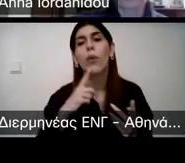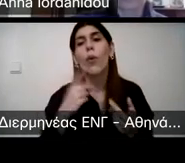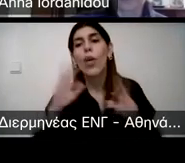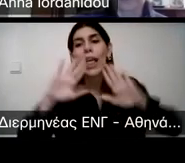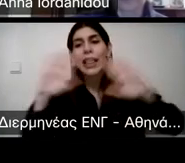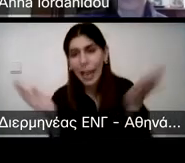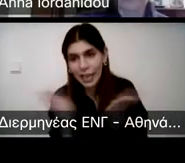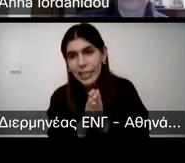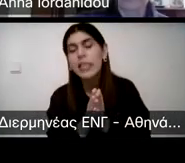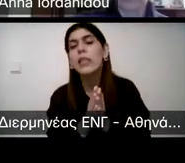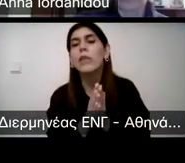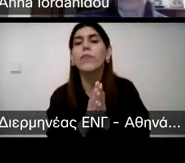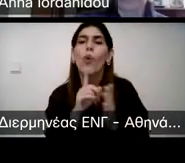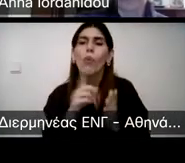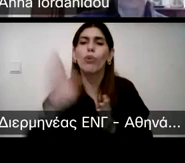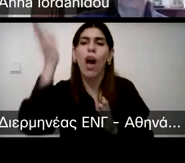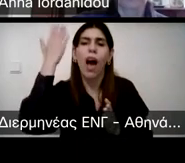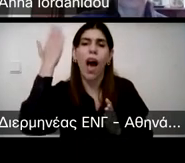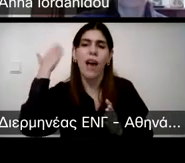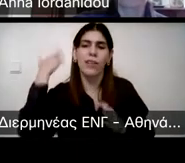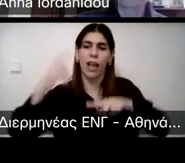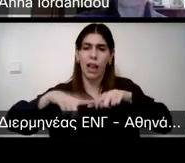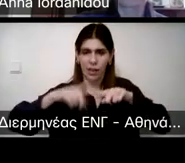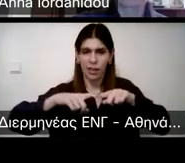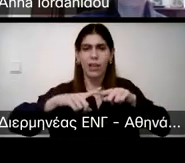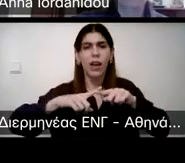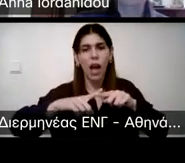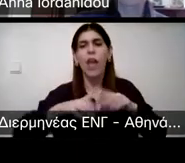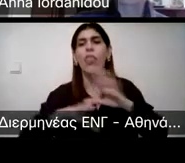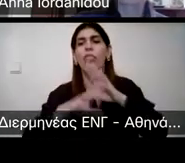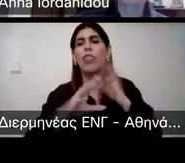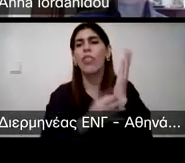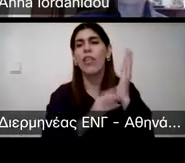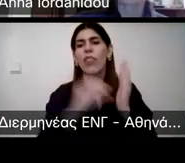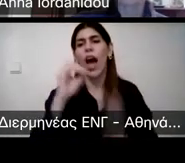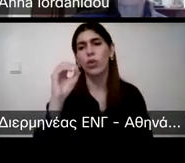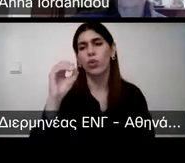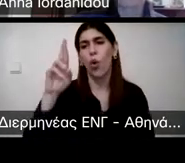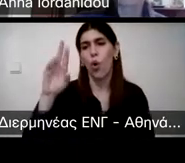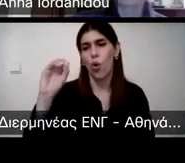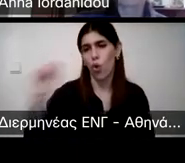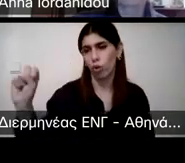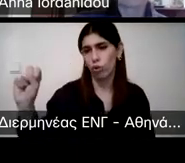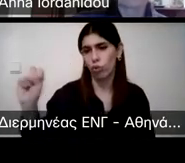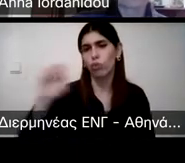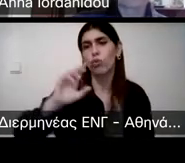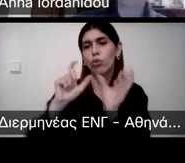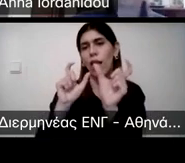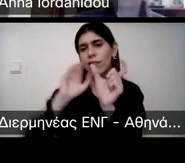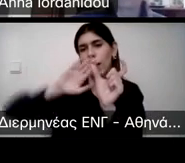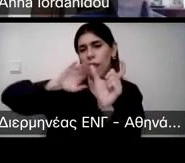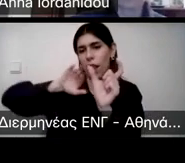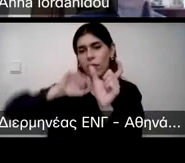τον αρχαιοπρεπή τύπο διδάκτορος. Λοιπόν, στο λεξικό μας που είπαμε πριν ότι